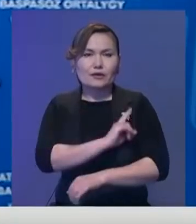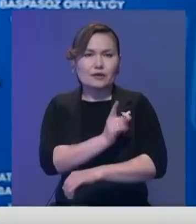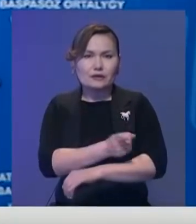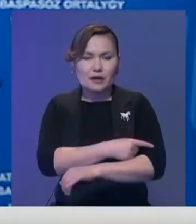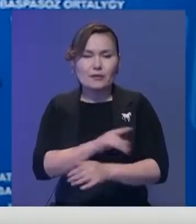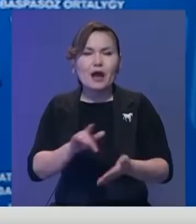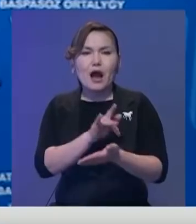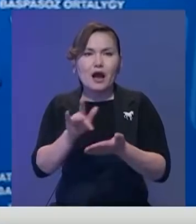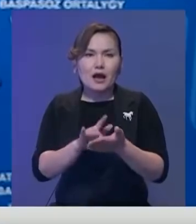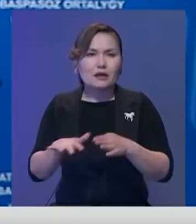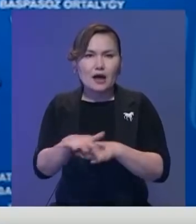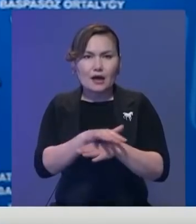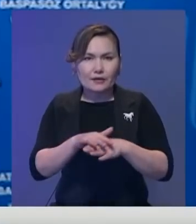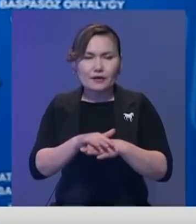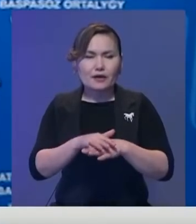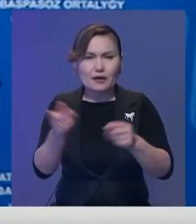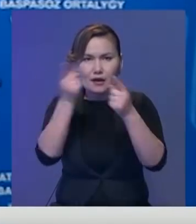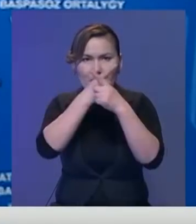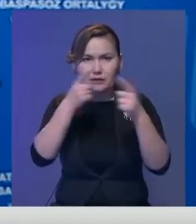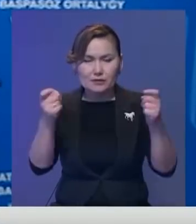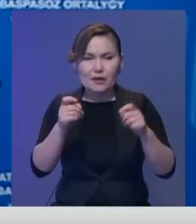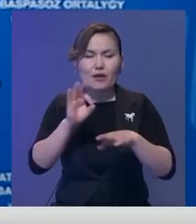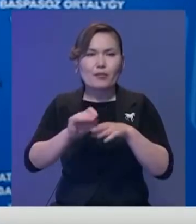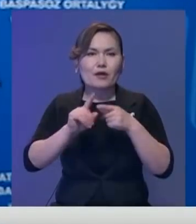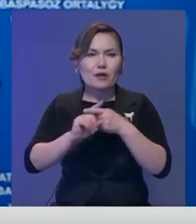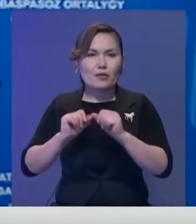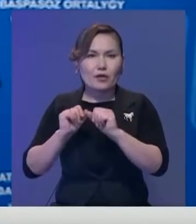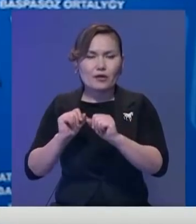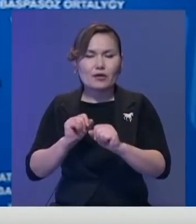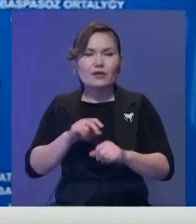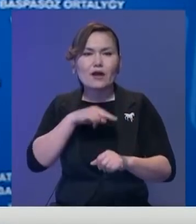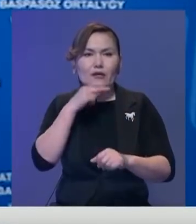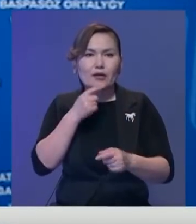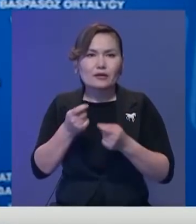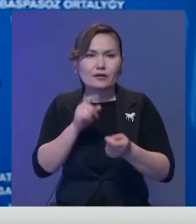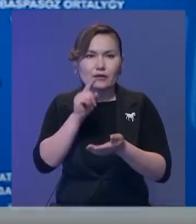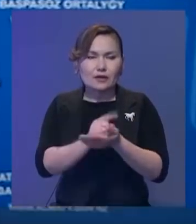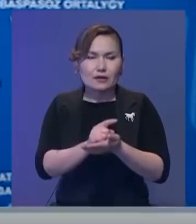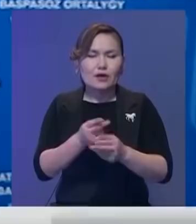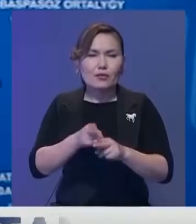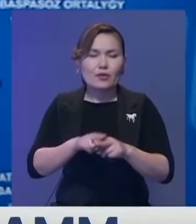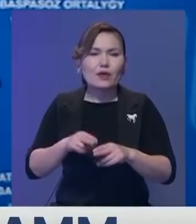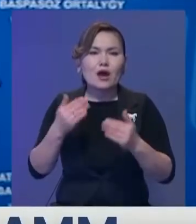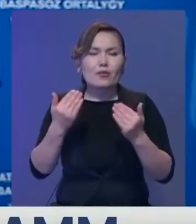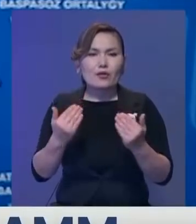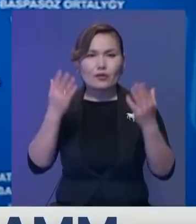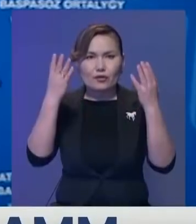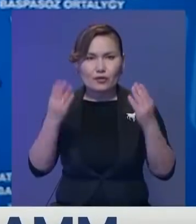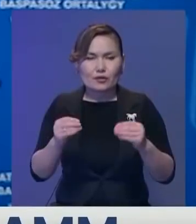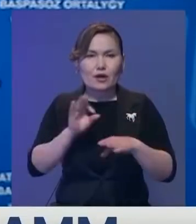қала тұрғындарының назарын осы жағдайға ерекше аударғызымыз келеді. Бүгінгі күні